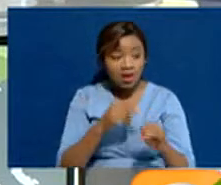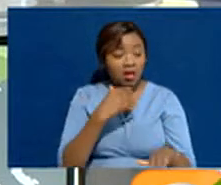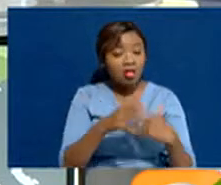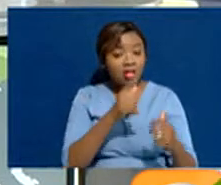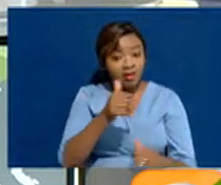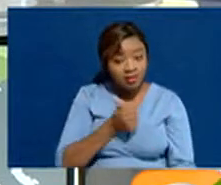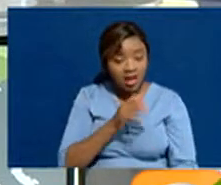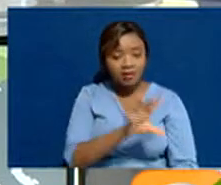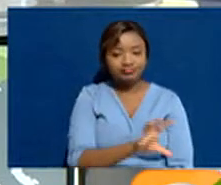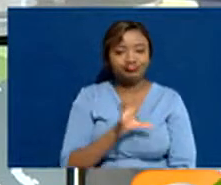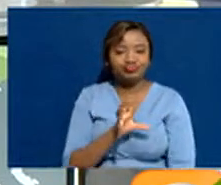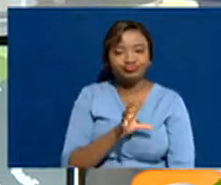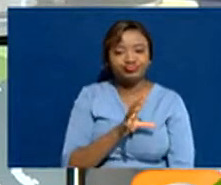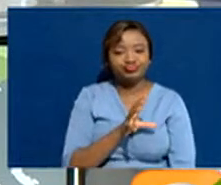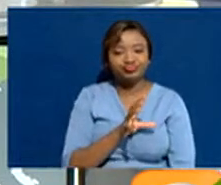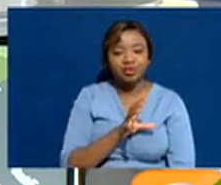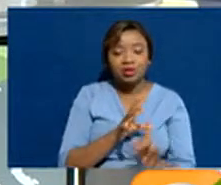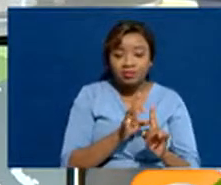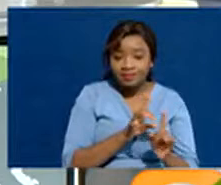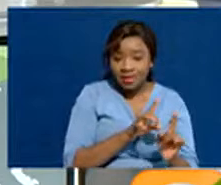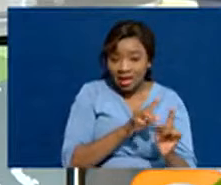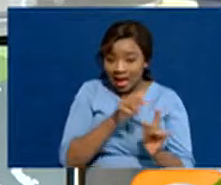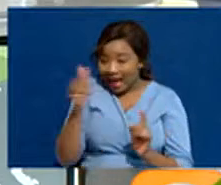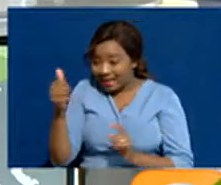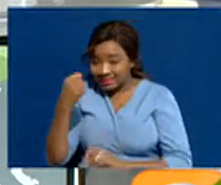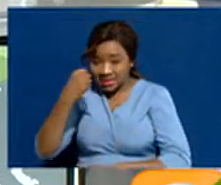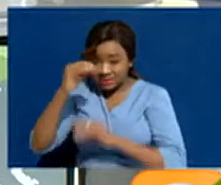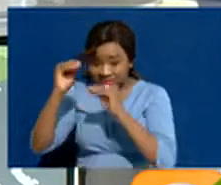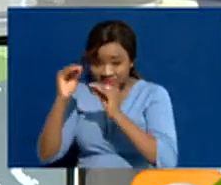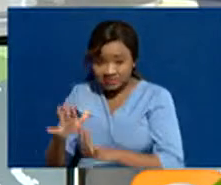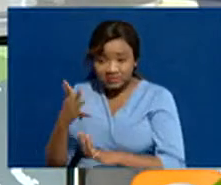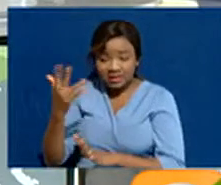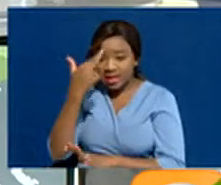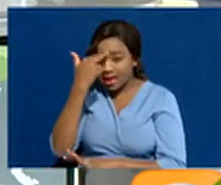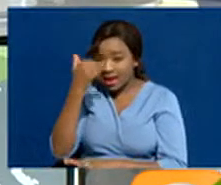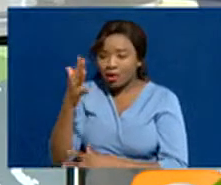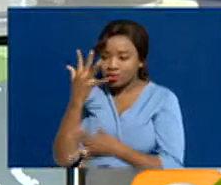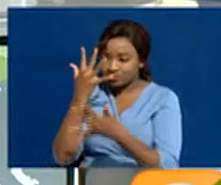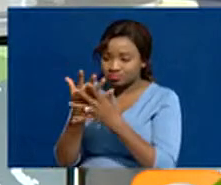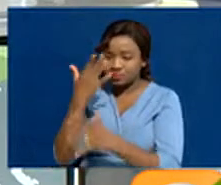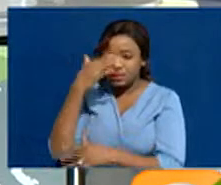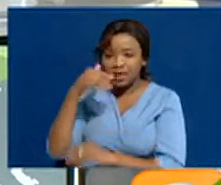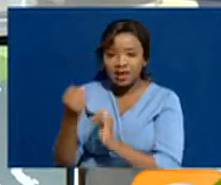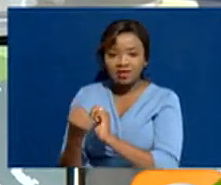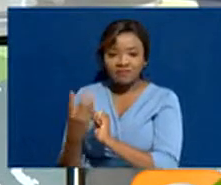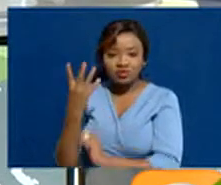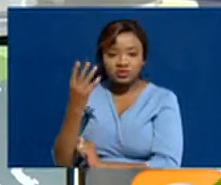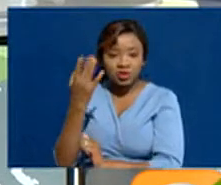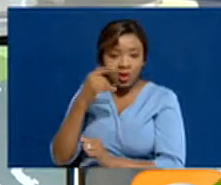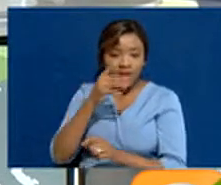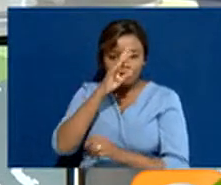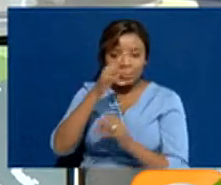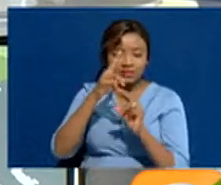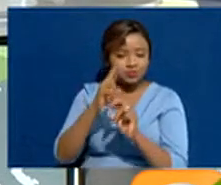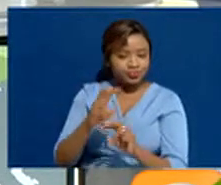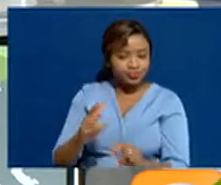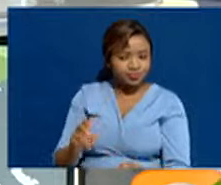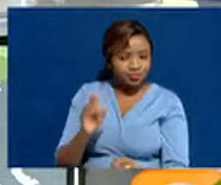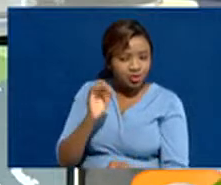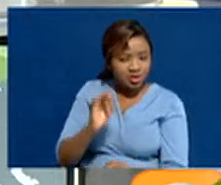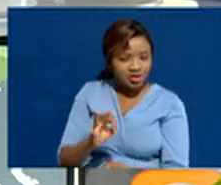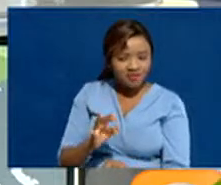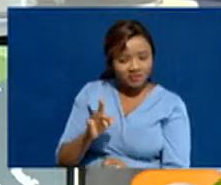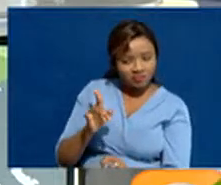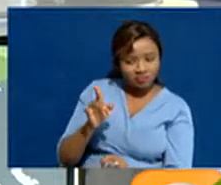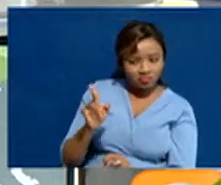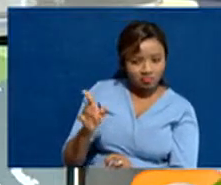Kwingineko, mwalimu mmoja wa shule ya Legacy huko Narok amezuiliwa kwa siku 14 ili kuwapa polisi muda wa kukamilisha uchunguzi